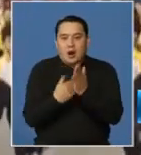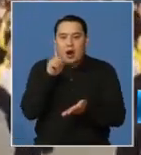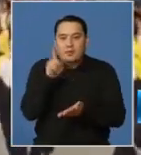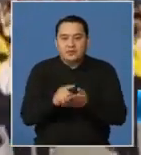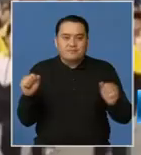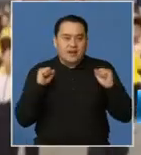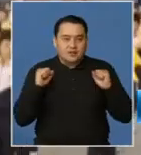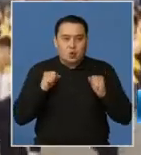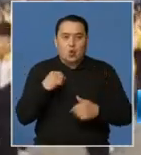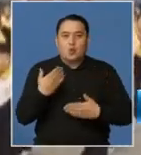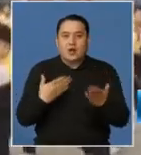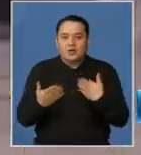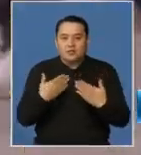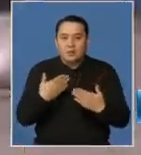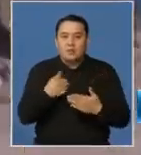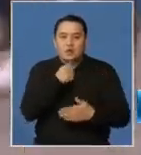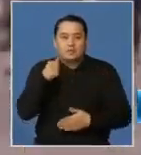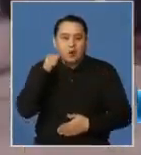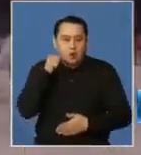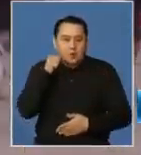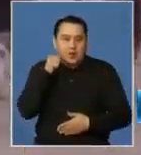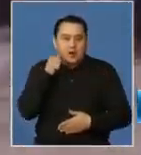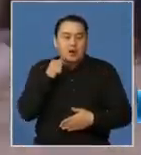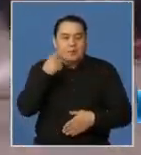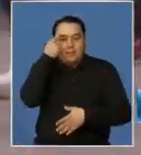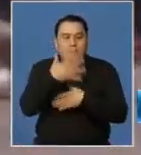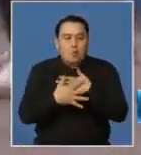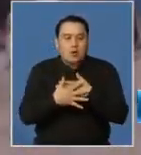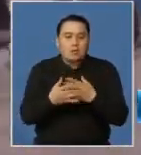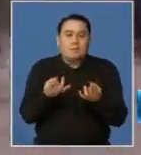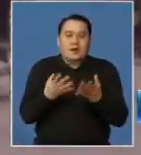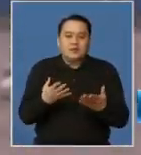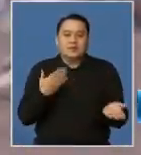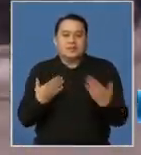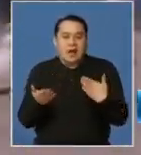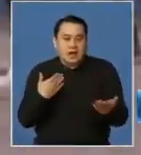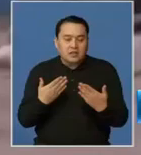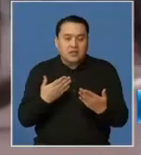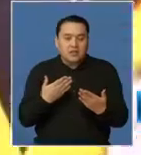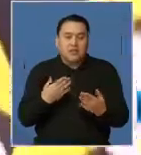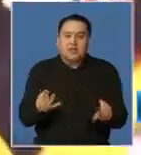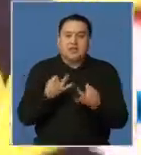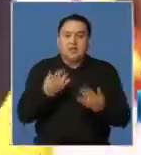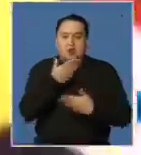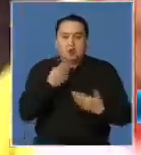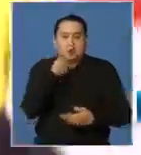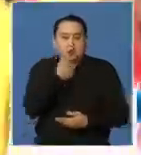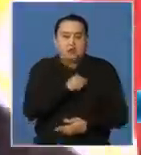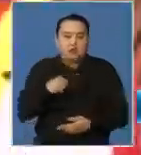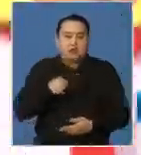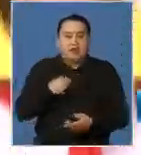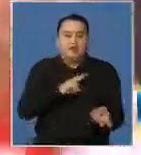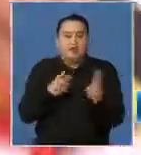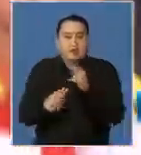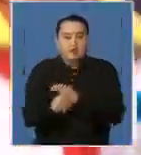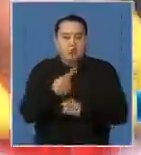обязательных физических упражнений в конце прошлого года, когда понял, что обычная зарядка уже никому не интересна. Мужчина сам выучил танец,